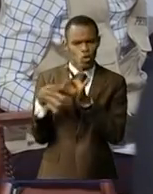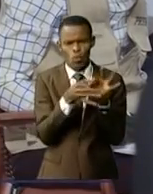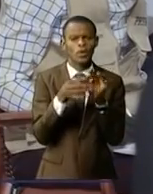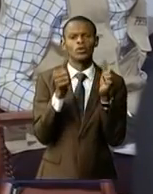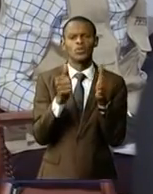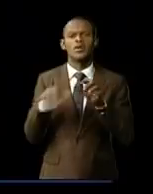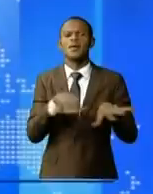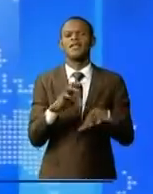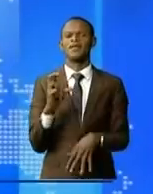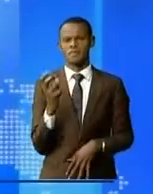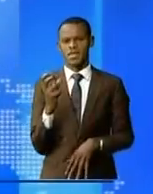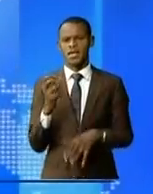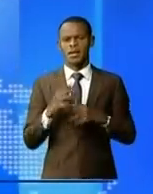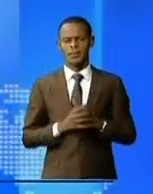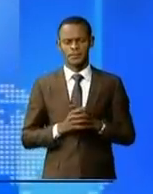du Congo.